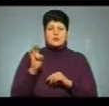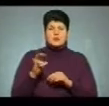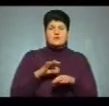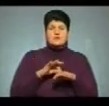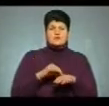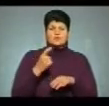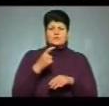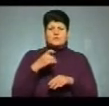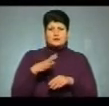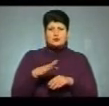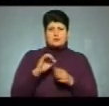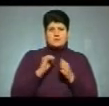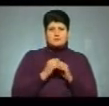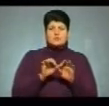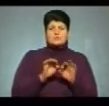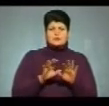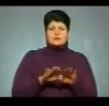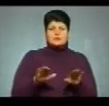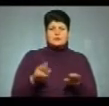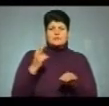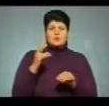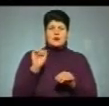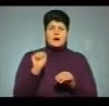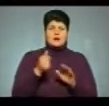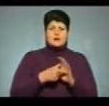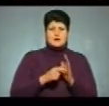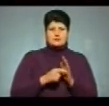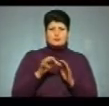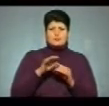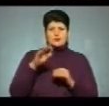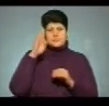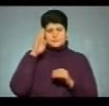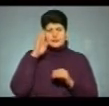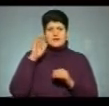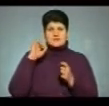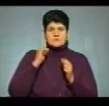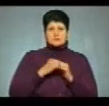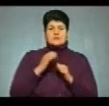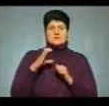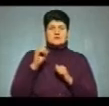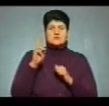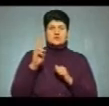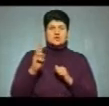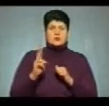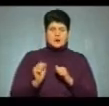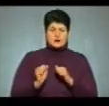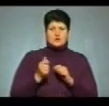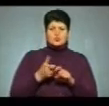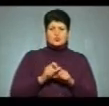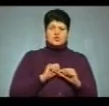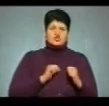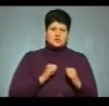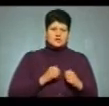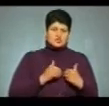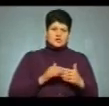пам'яті, розповідає учням 2 А-класу про бійця. Я запам'ятала Сашка дуже щирим, веселим хлопчиком,